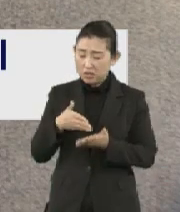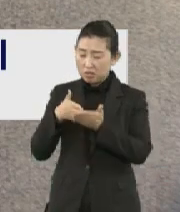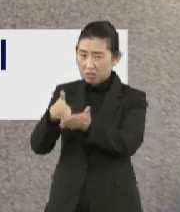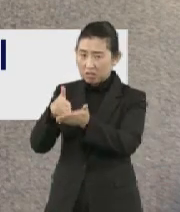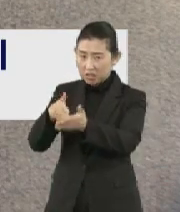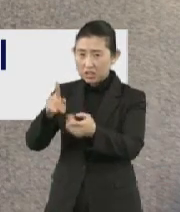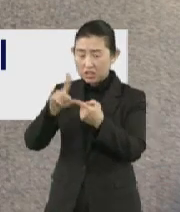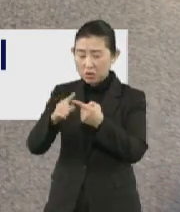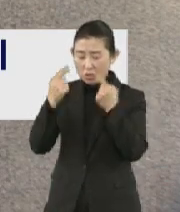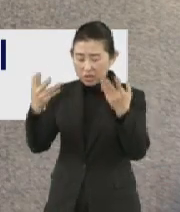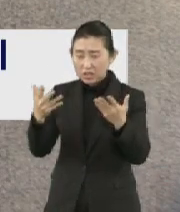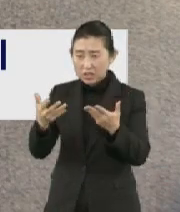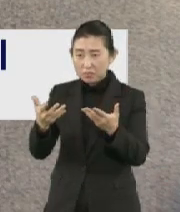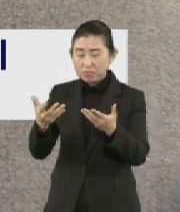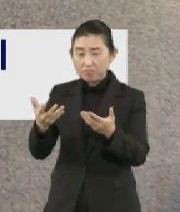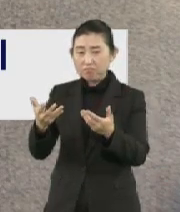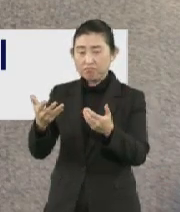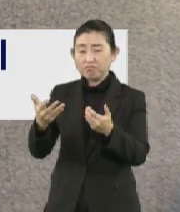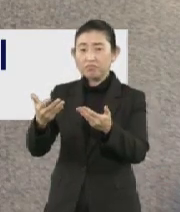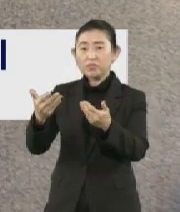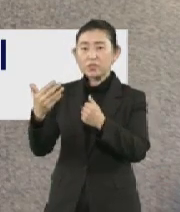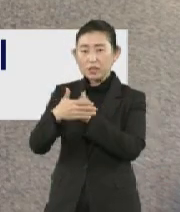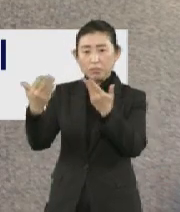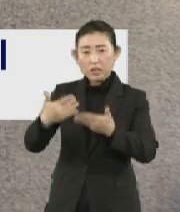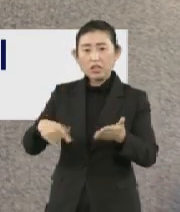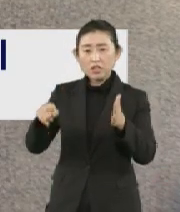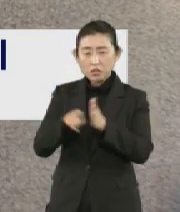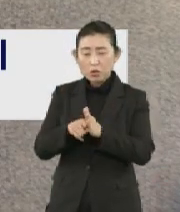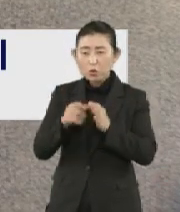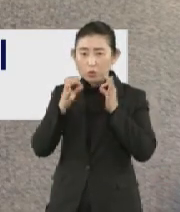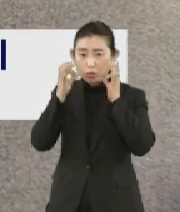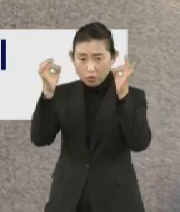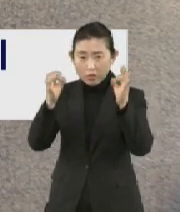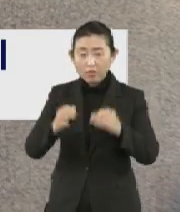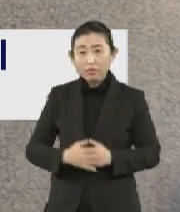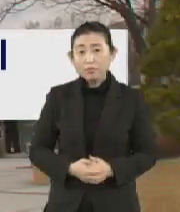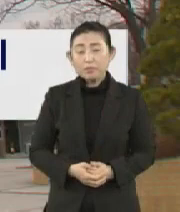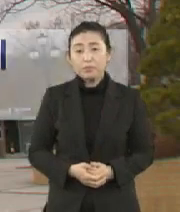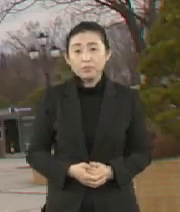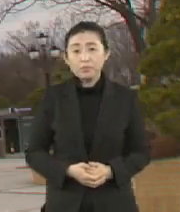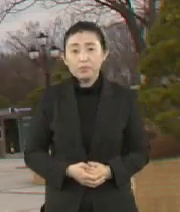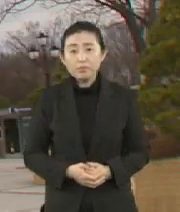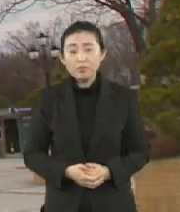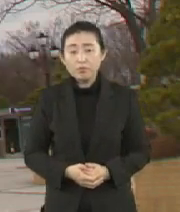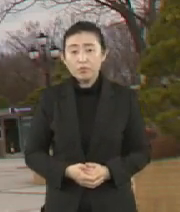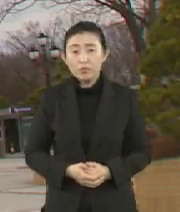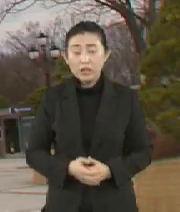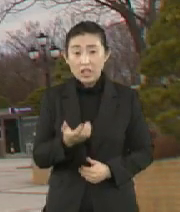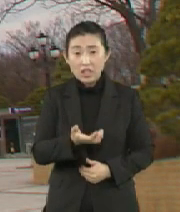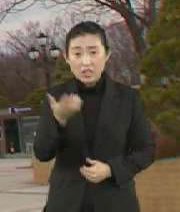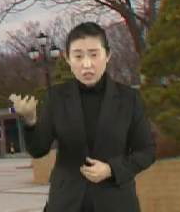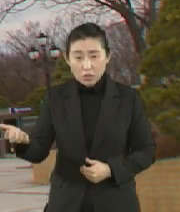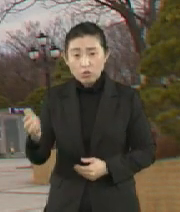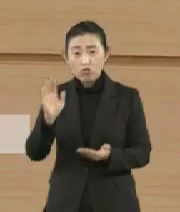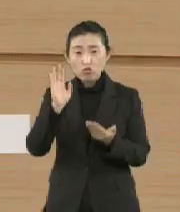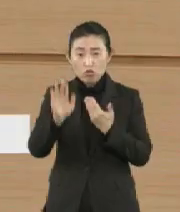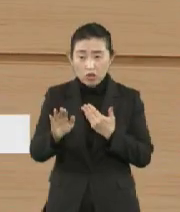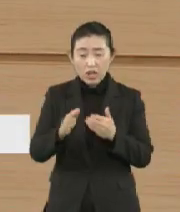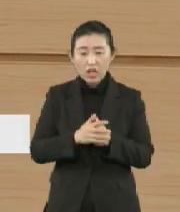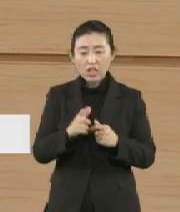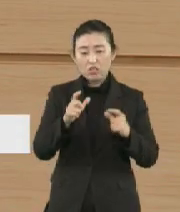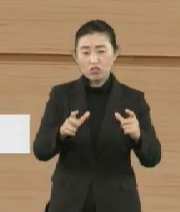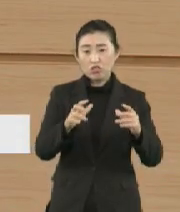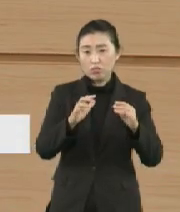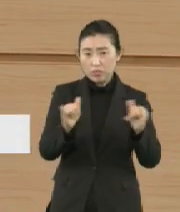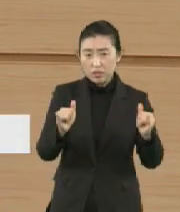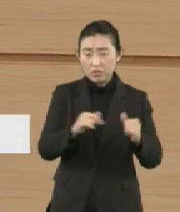내용이 관철될 수 있도록 마지막까지 모든 노력을 다해 나갈 것입니다. 중기부 세종 이전에 따른 지역의 반발이